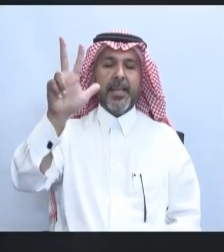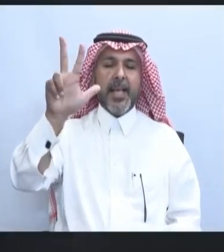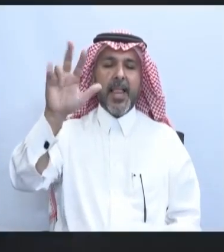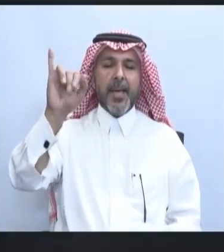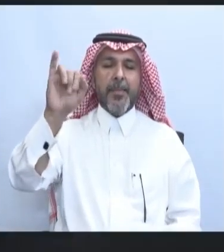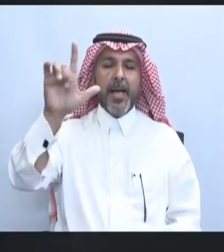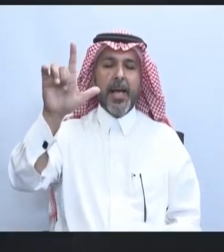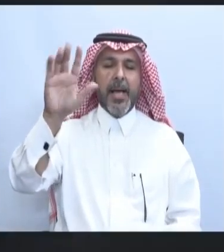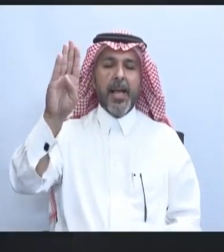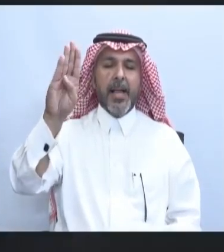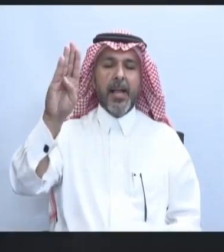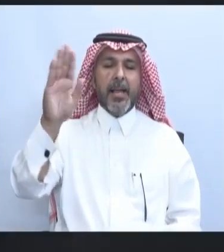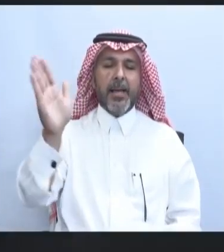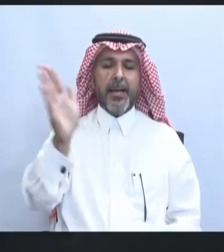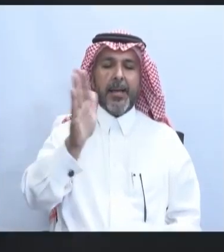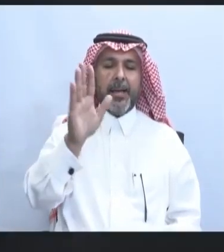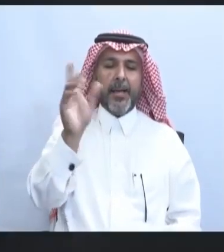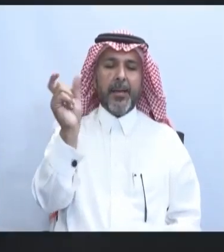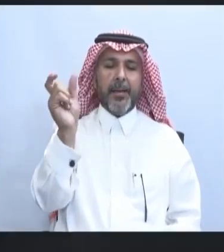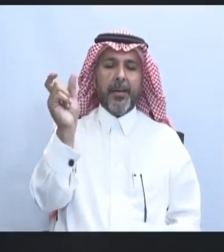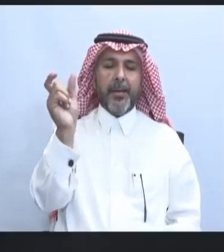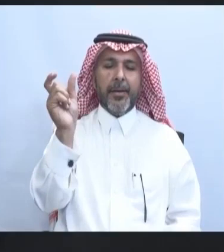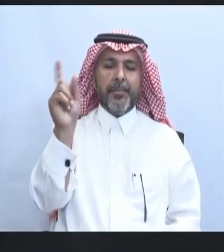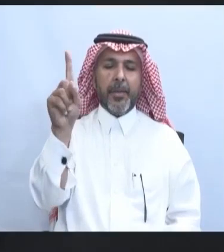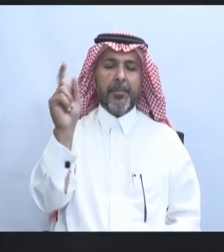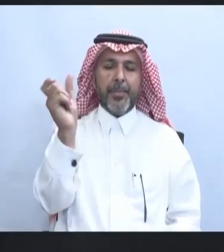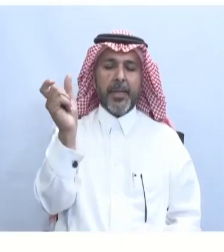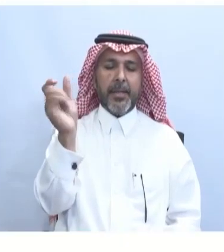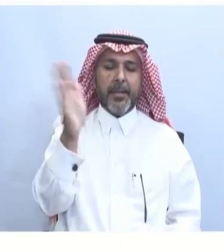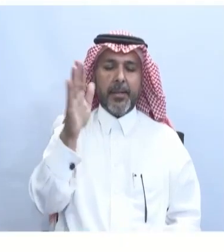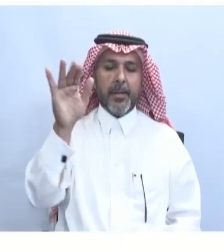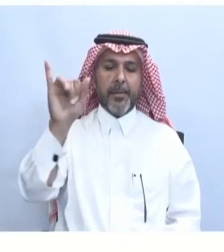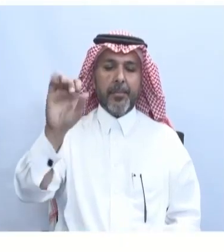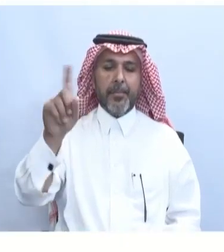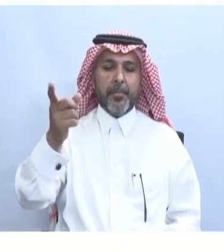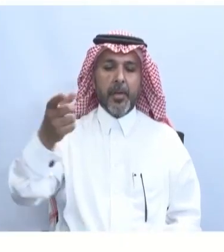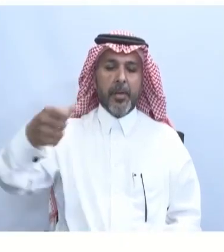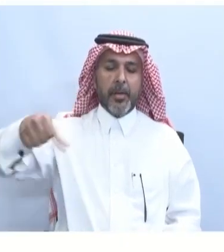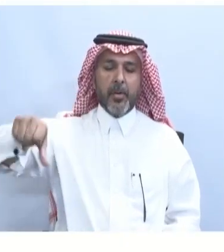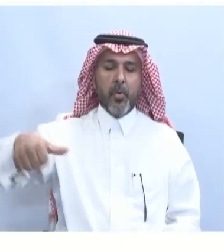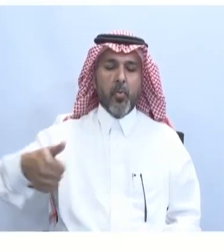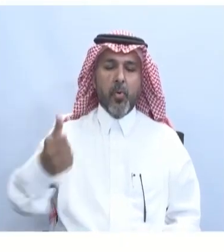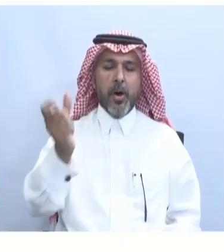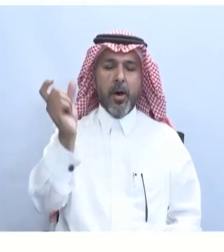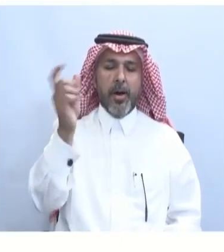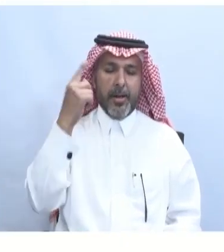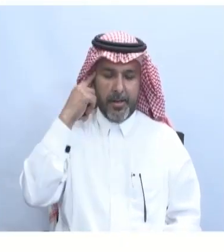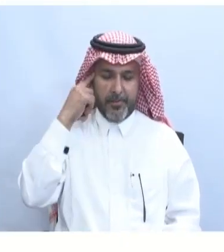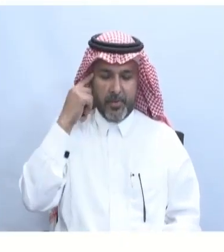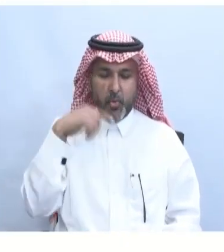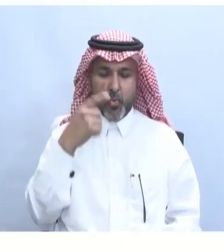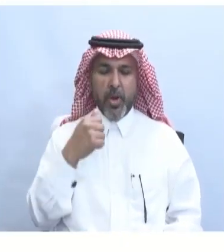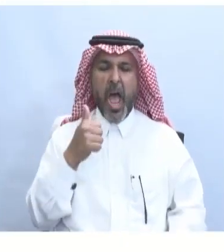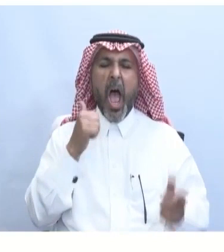والقطع النقديه لعمليه التبادل التجاري والبيع والشراء صدر اول دينار عربي